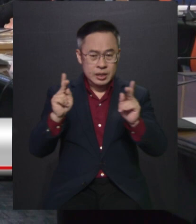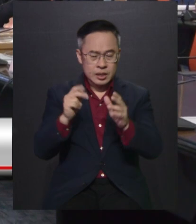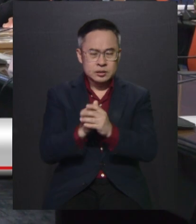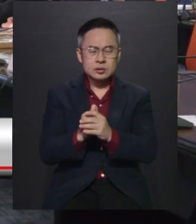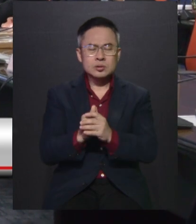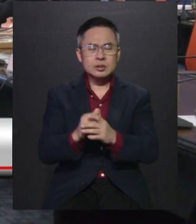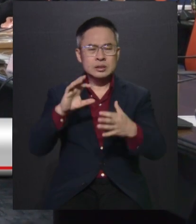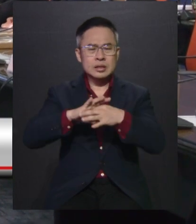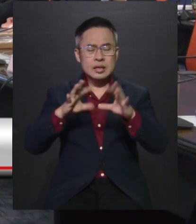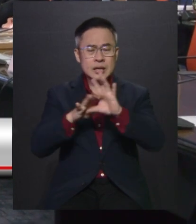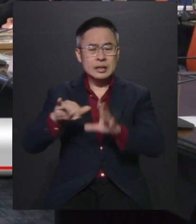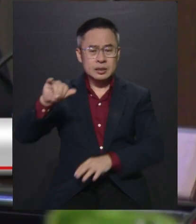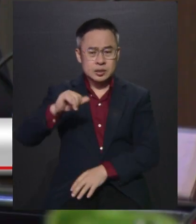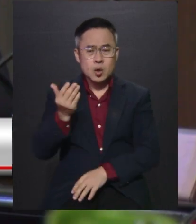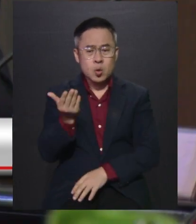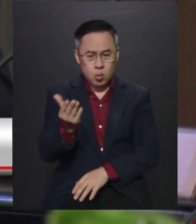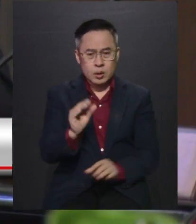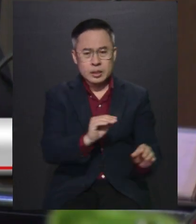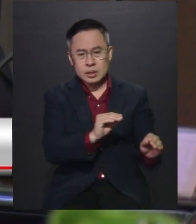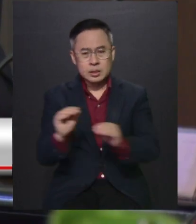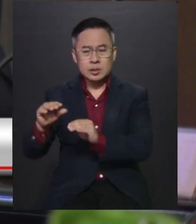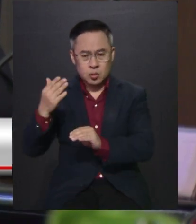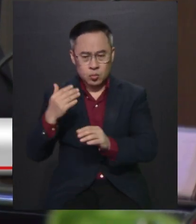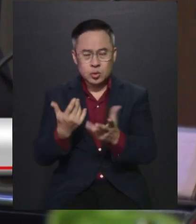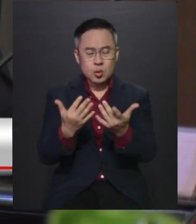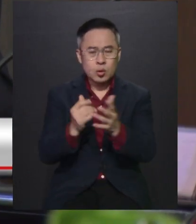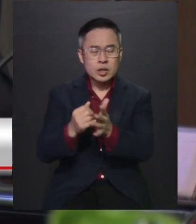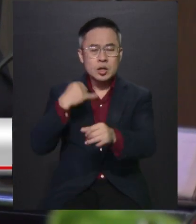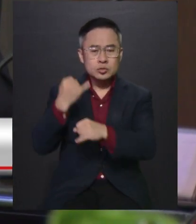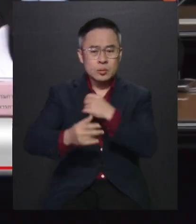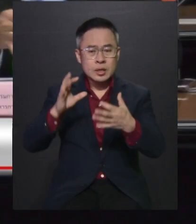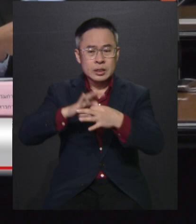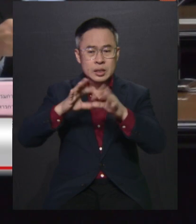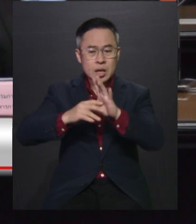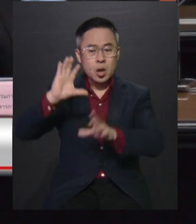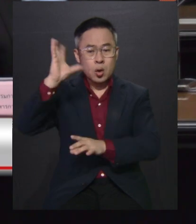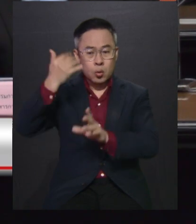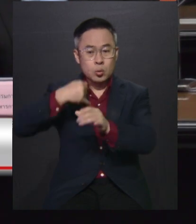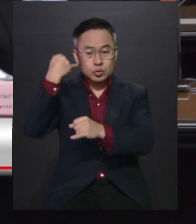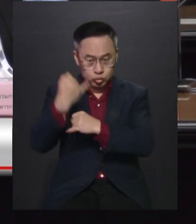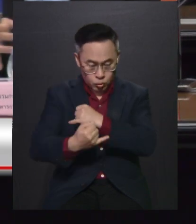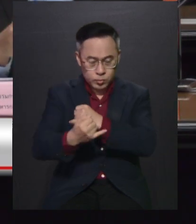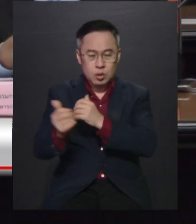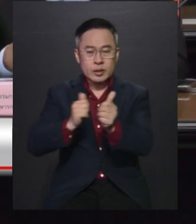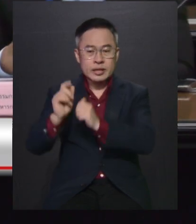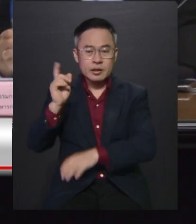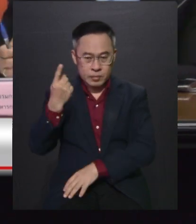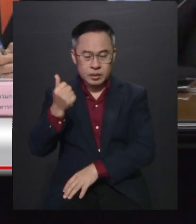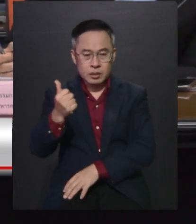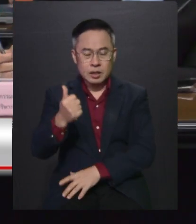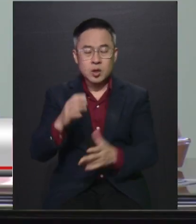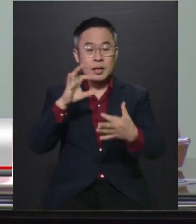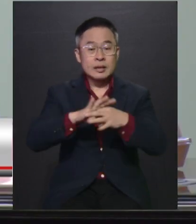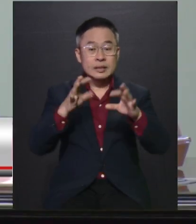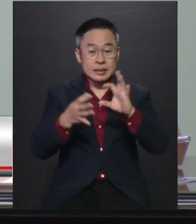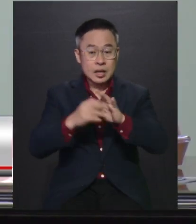าวเลื่อนออกไปก่อนนะฮะเนื่องจากว่าให้เลื่อนไปหลังจากจบการแข่งขันโอลิมปิกเกมที่ปารีสนะครับซึ่งโอลิมปิกเนี่ยจะจัดขึ้นในเ